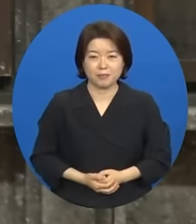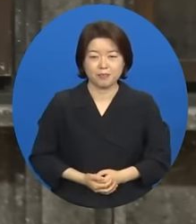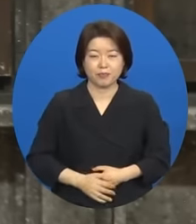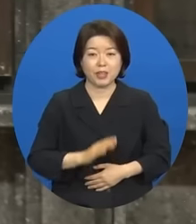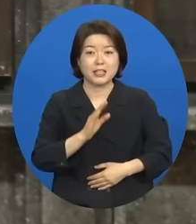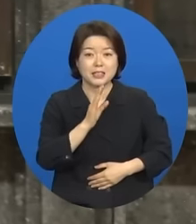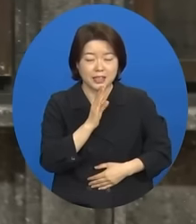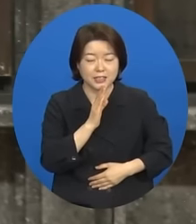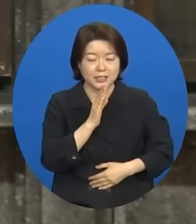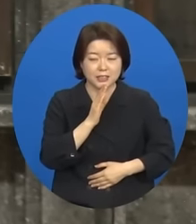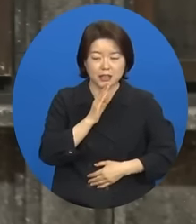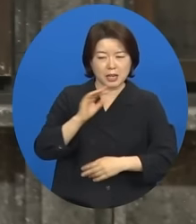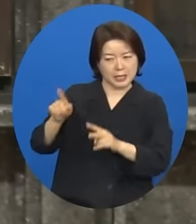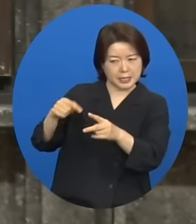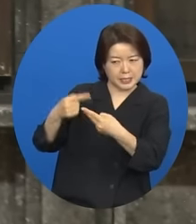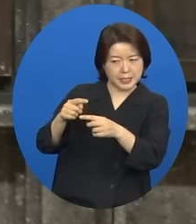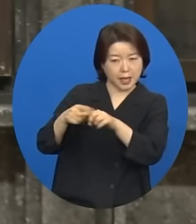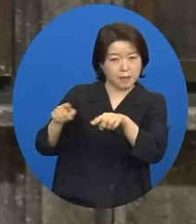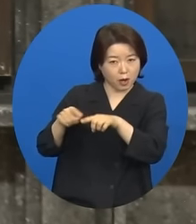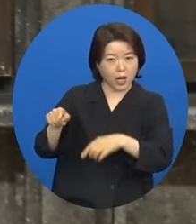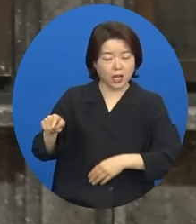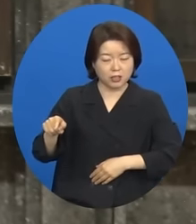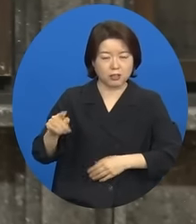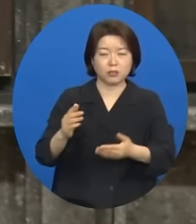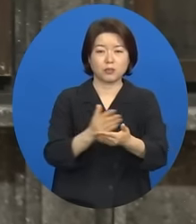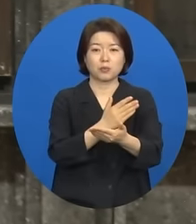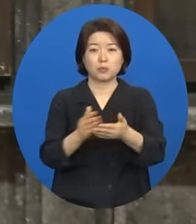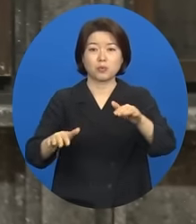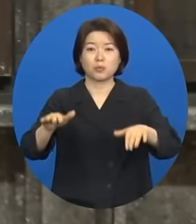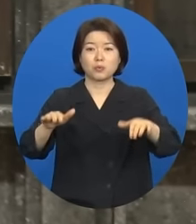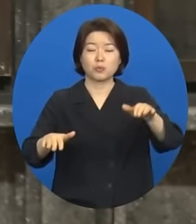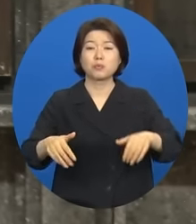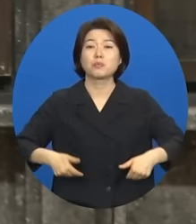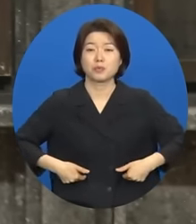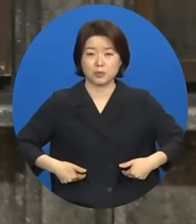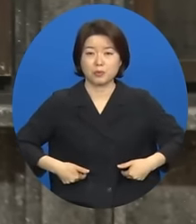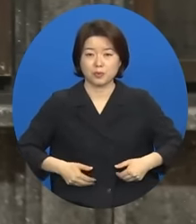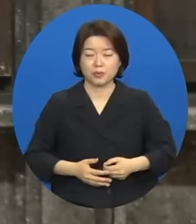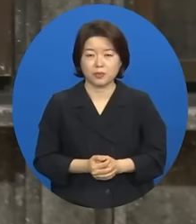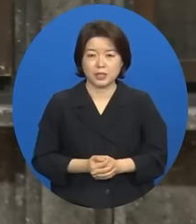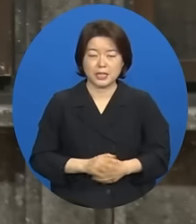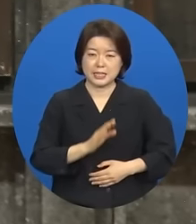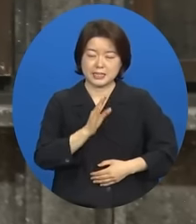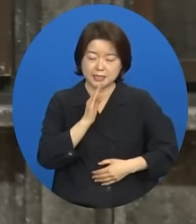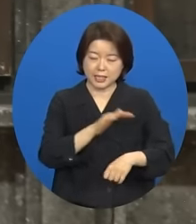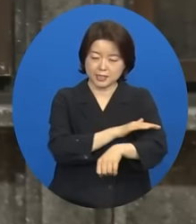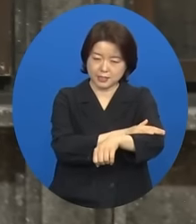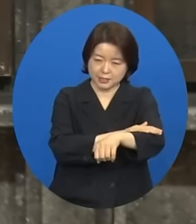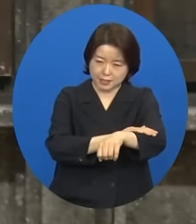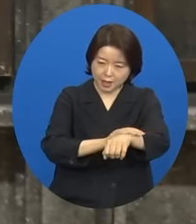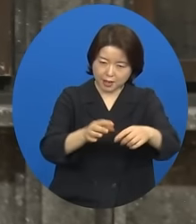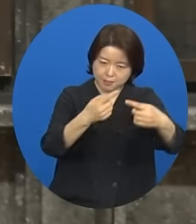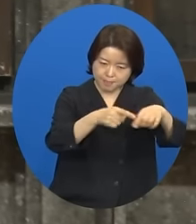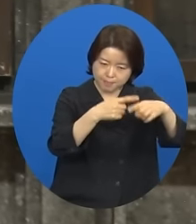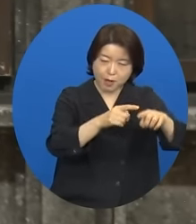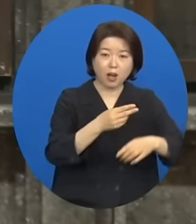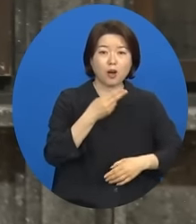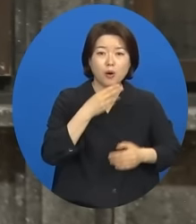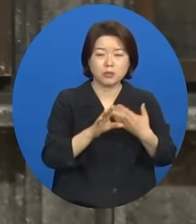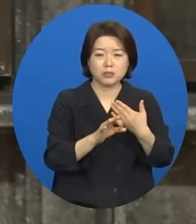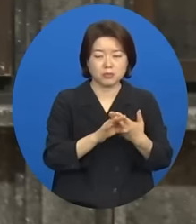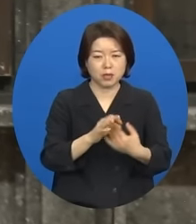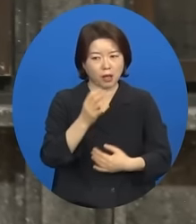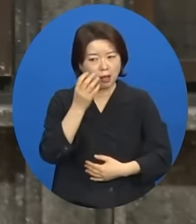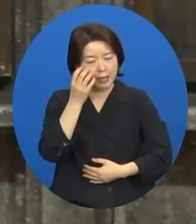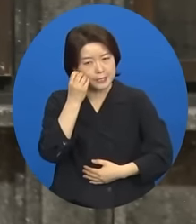사실과 여러분의 해석을 구분할 수 있어야 됩니다. 사실을 잘 해석하지 않으면